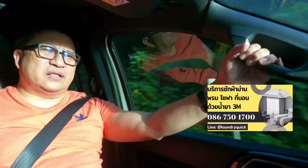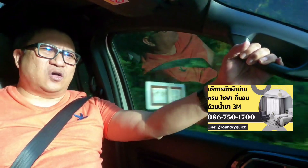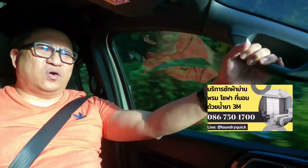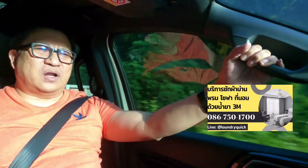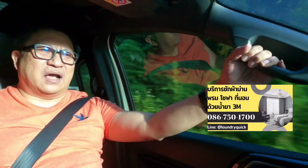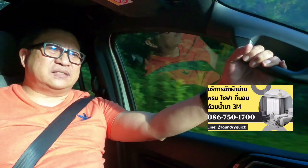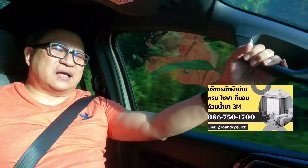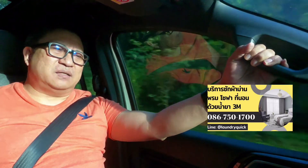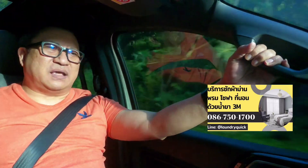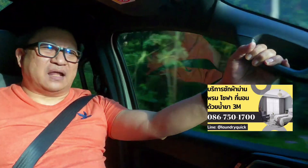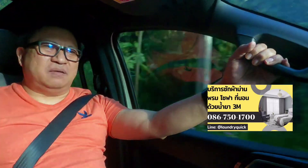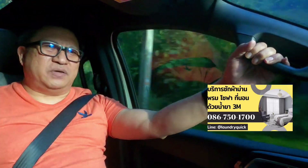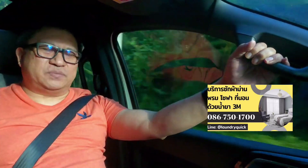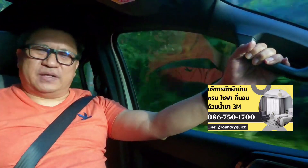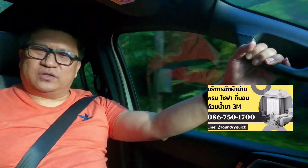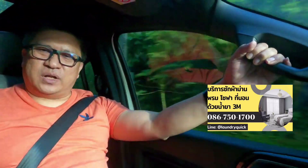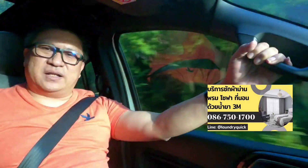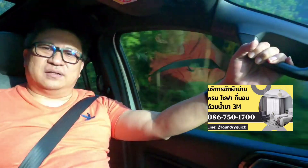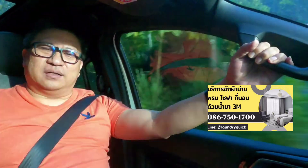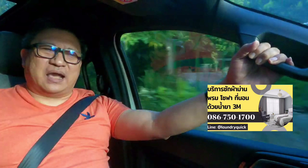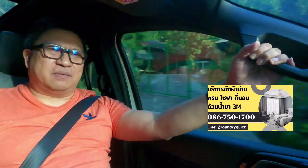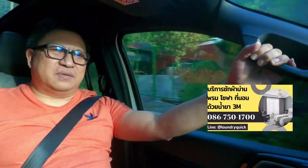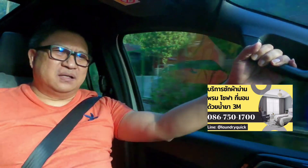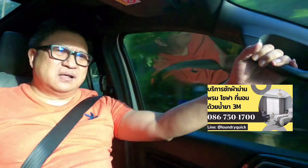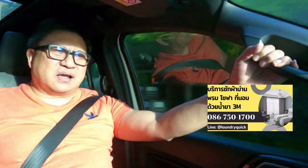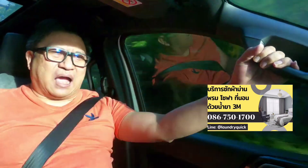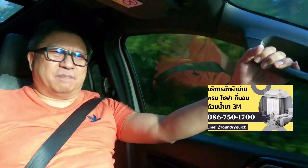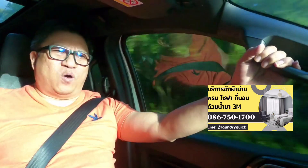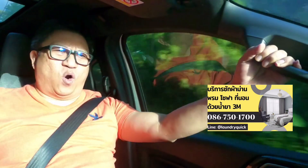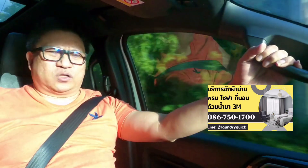ลาออกได้ต้องหังจากที่มการ screech»,énti bzw.